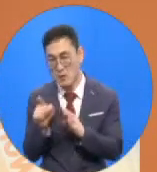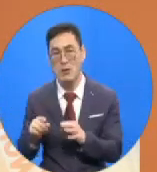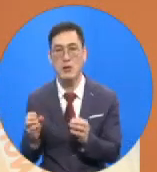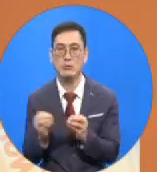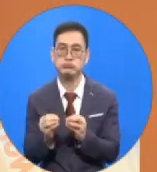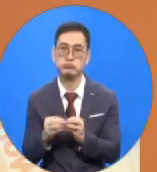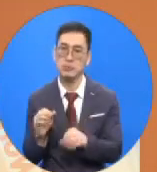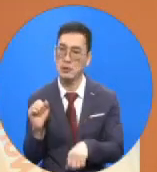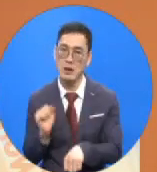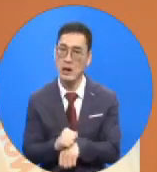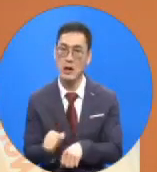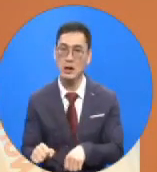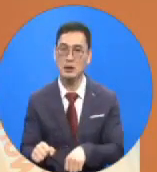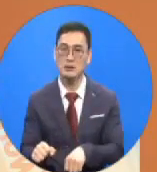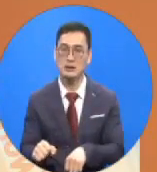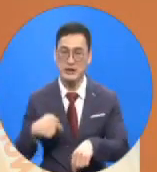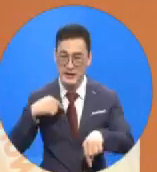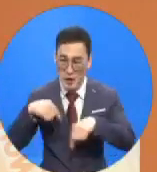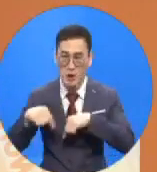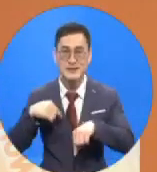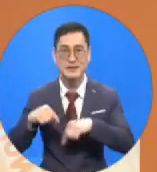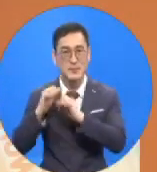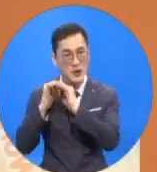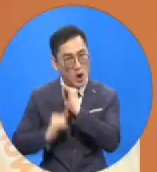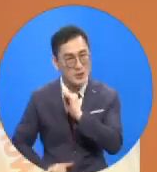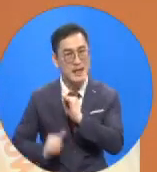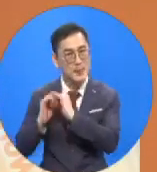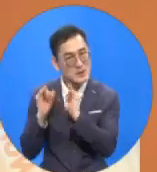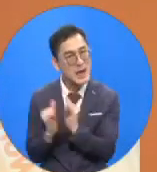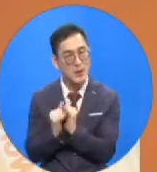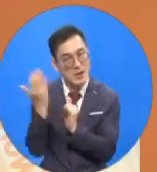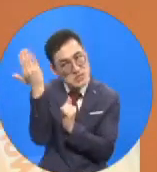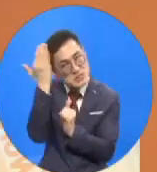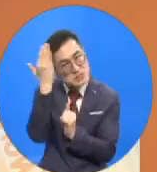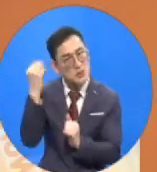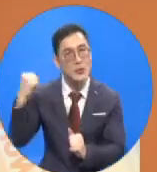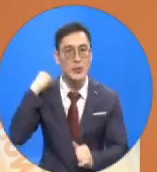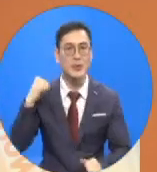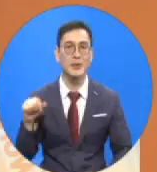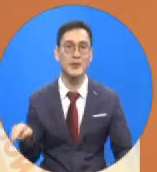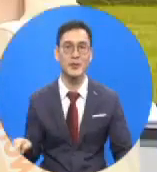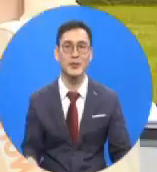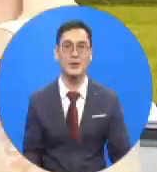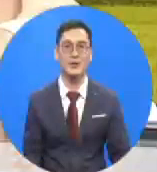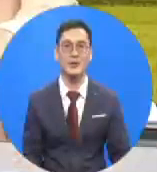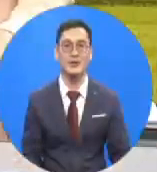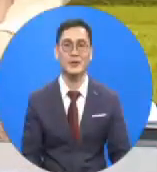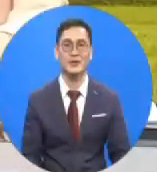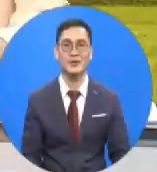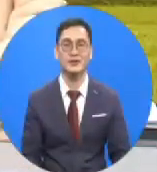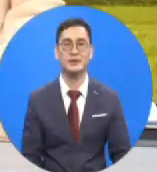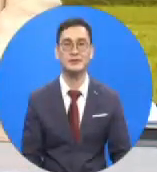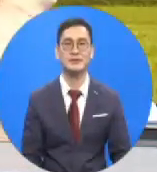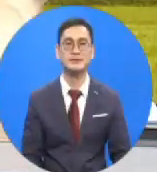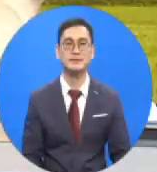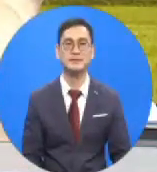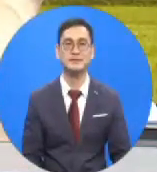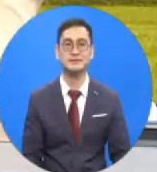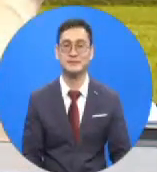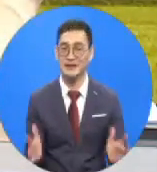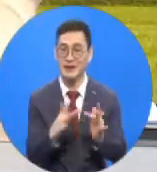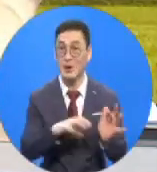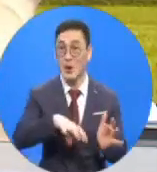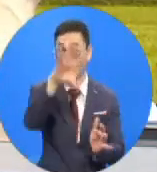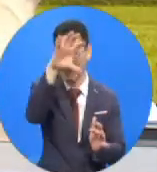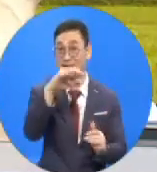이런 면에서 상당히 어떤 실력을 갖추고 있는 사람이 아닌가 저는 그렇게 생각합니다 예 4 2:00 묻힐 조를 올린 지원자가